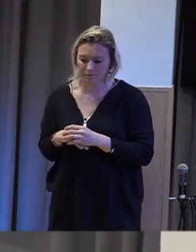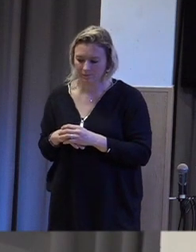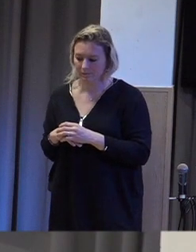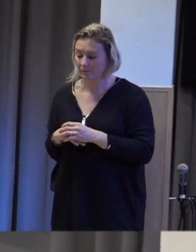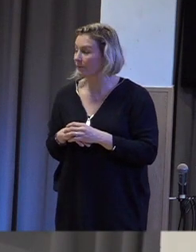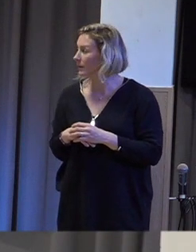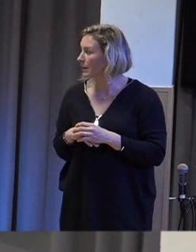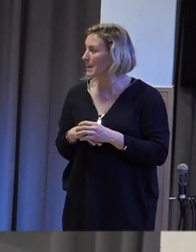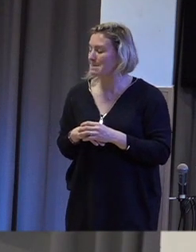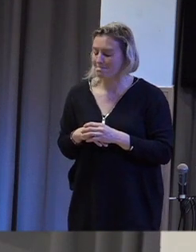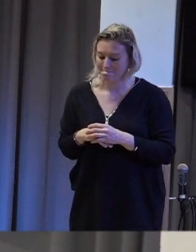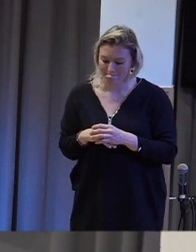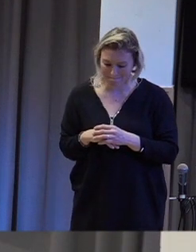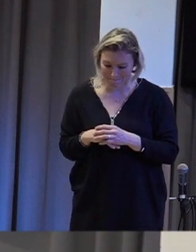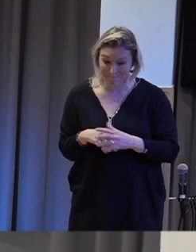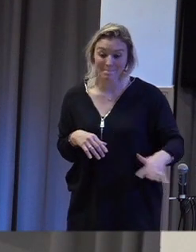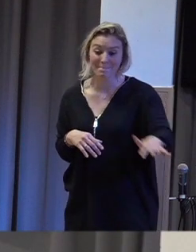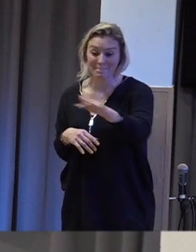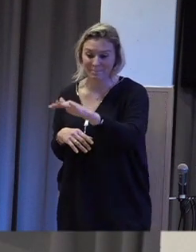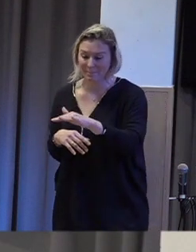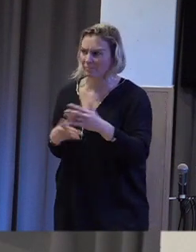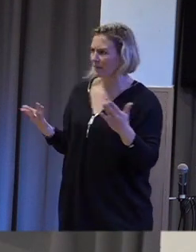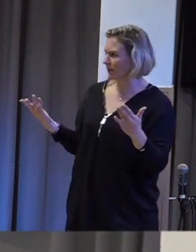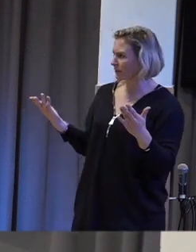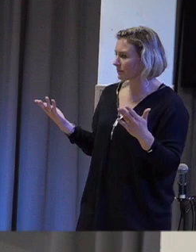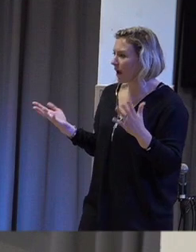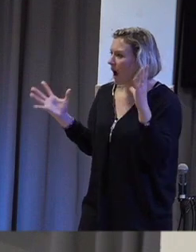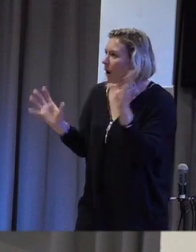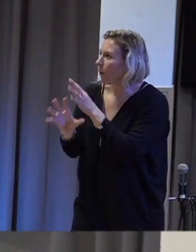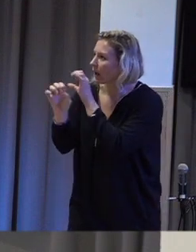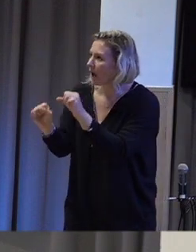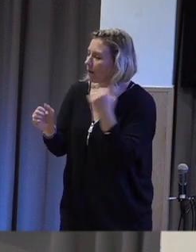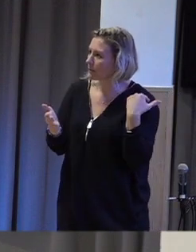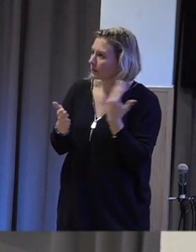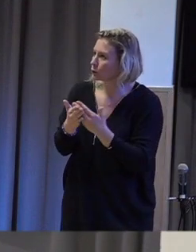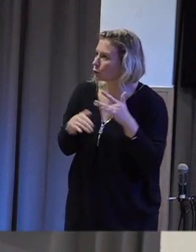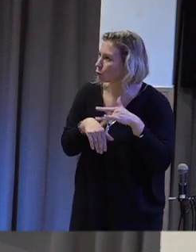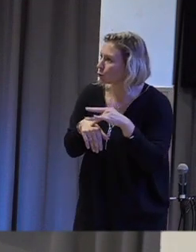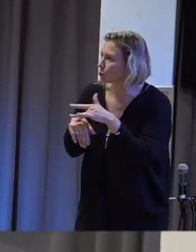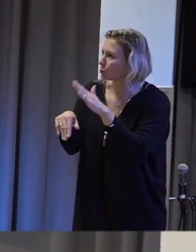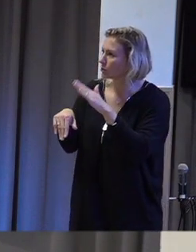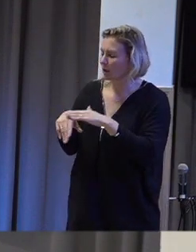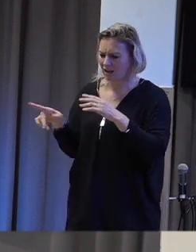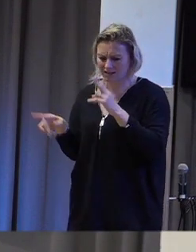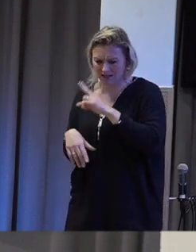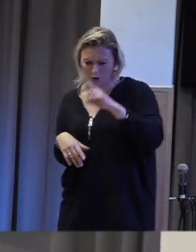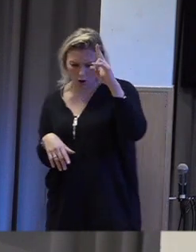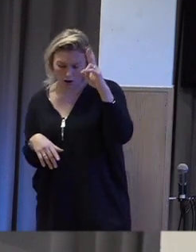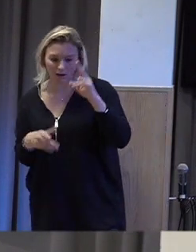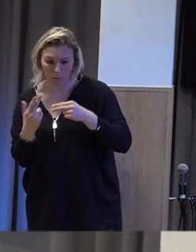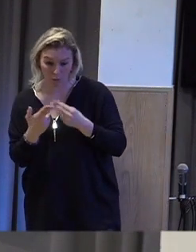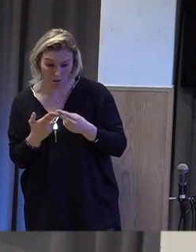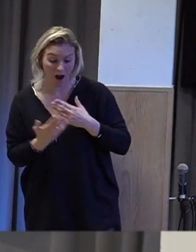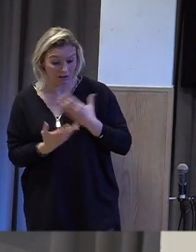Et à leur retour, ils ont dit, mais purée, mais il y a des choses incroyables qui se sont passées. Et c'est là que le Seigneur a dit, ne vous réjouissez pas de tout